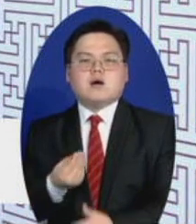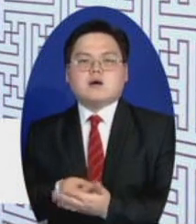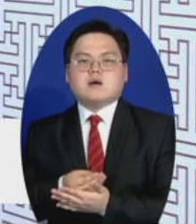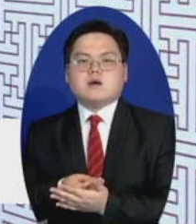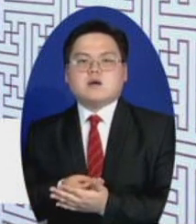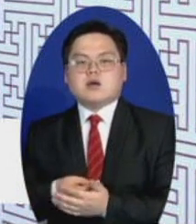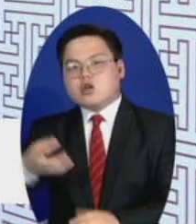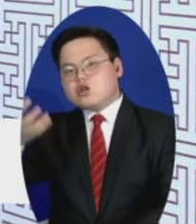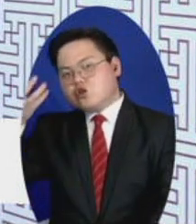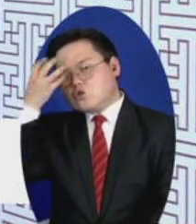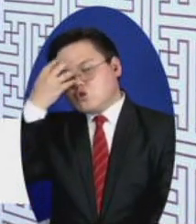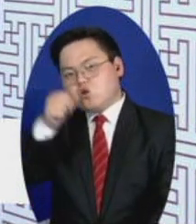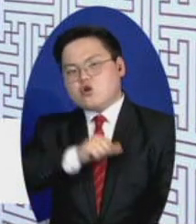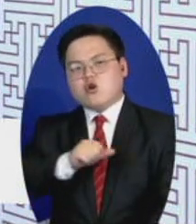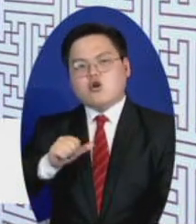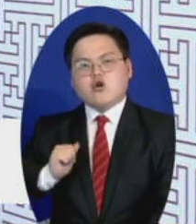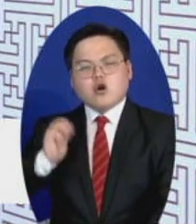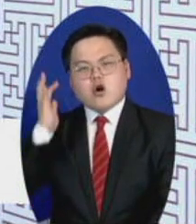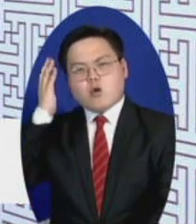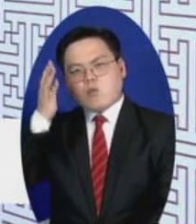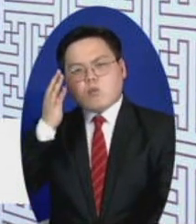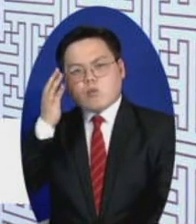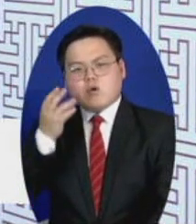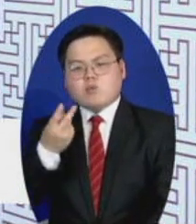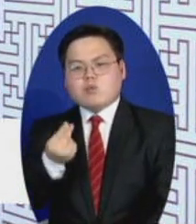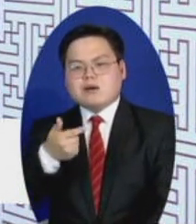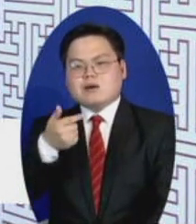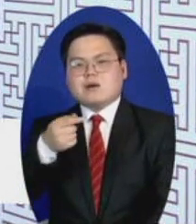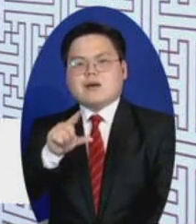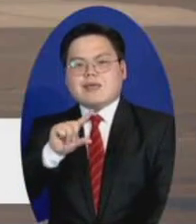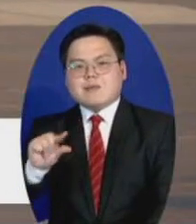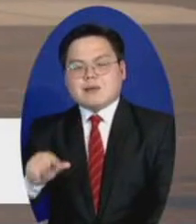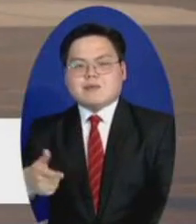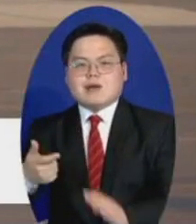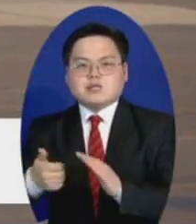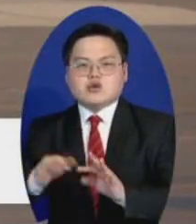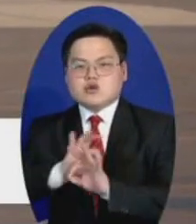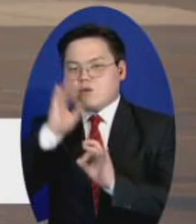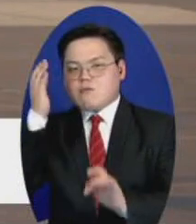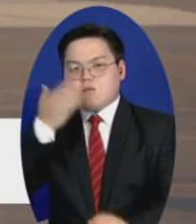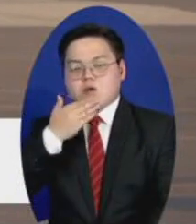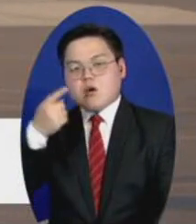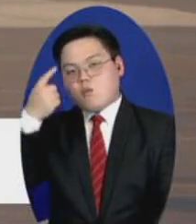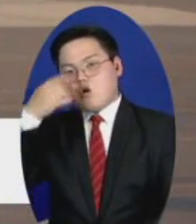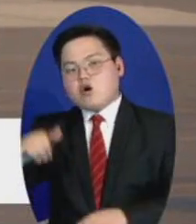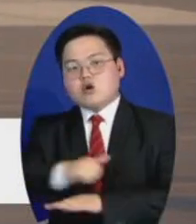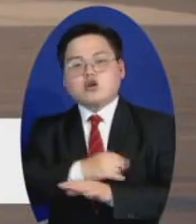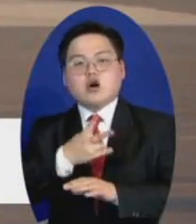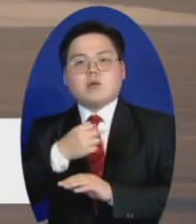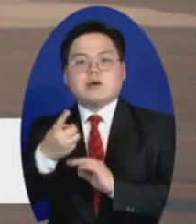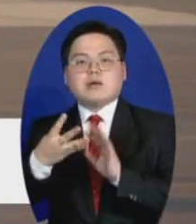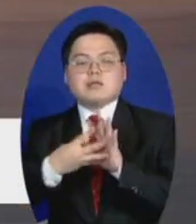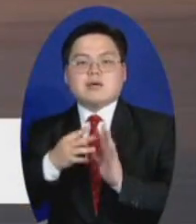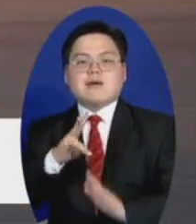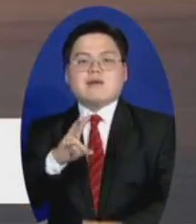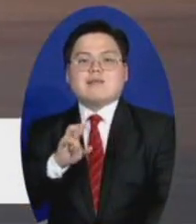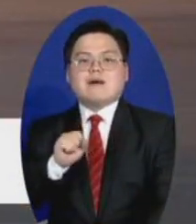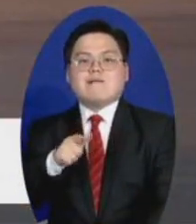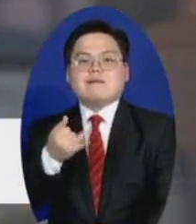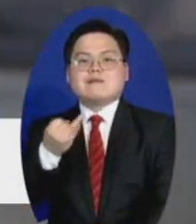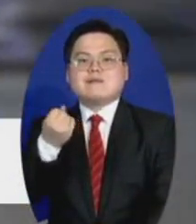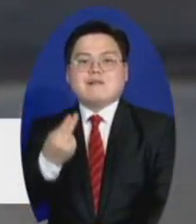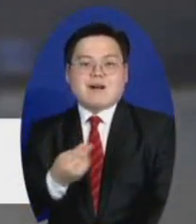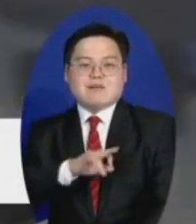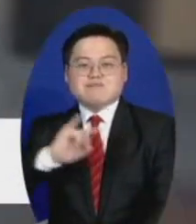одоо төрөөс бодлогоор одоо татасаар дэмжихээс сураар байхгүй юм нөхцөл байдал үүсэж байгаа. Манай 2019 онд зөвхөн навигаци орлогоор